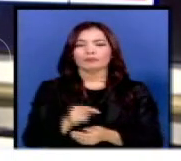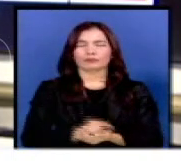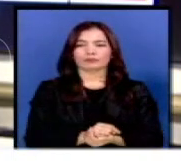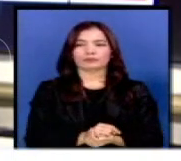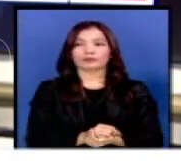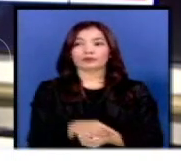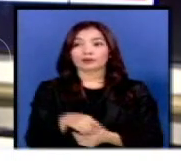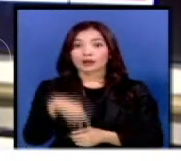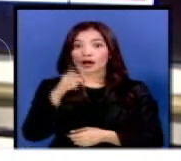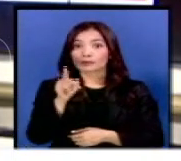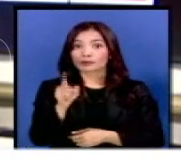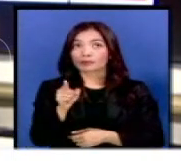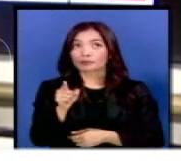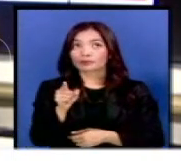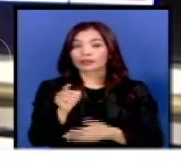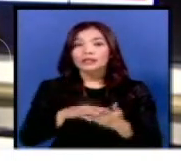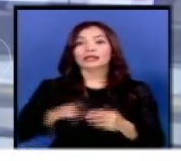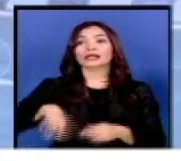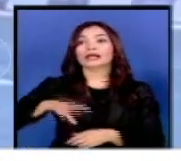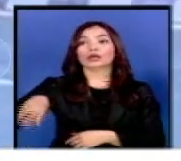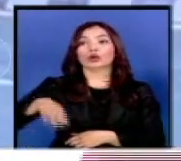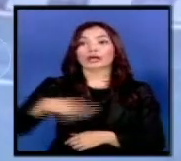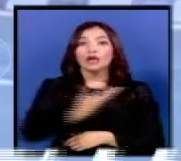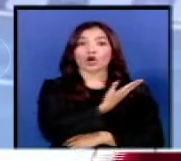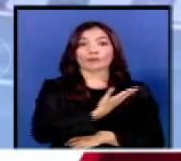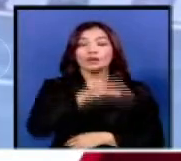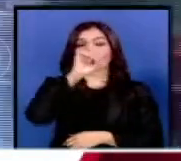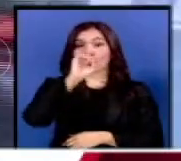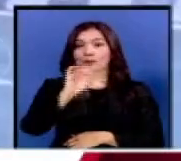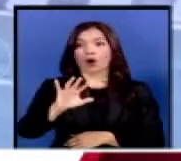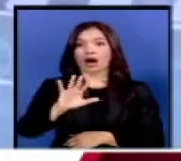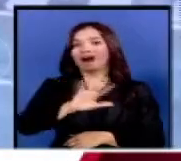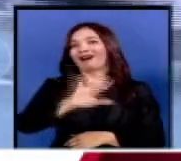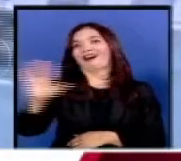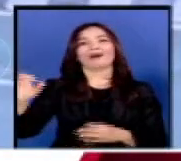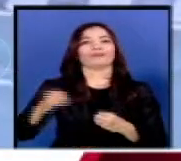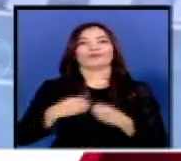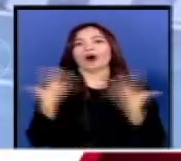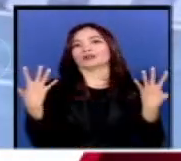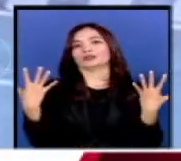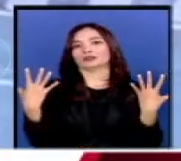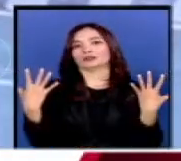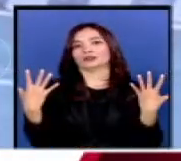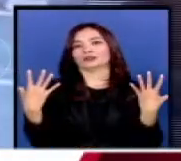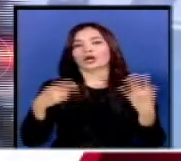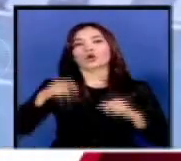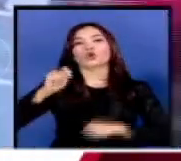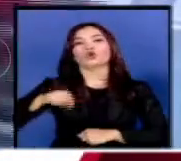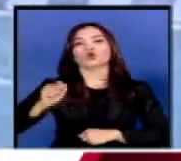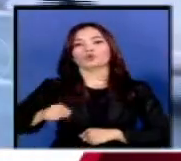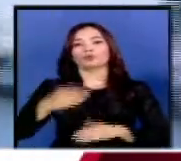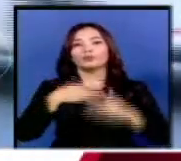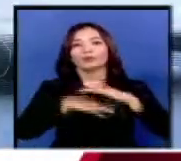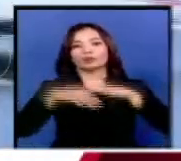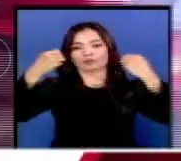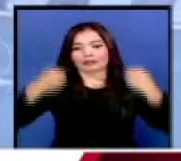Iya, karena memang pihak keluarga korban mengaku tidak puas atas hukuman yang didapatkan oleh